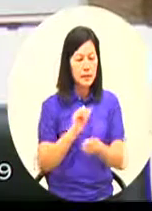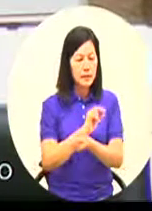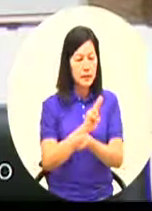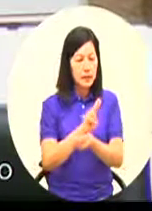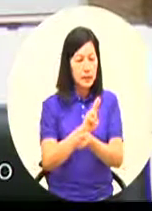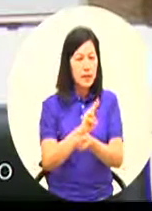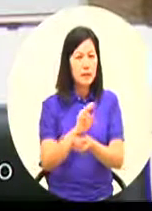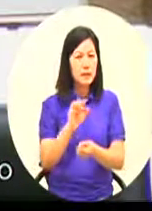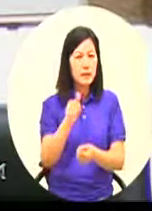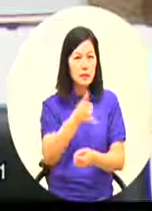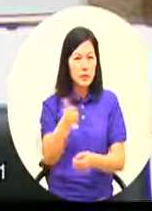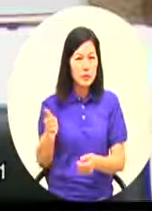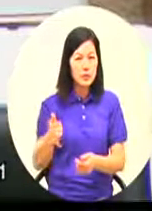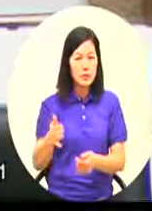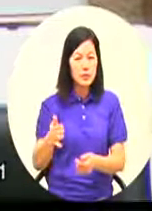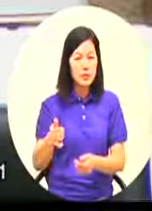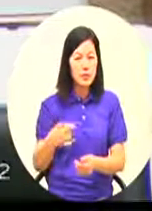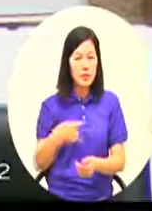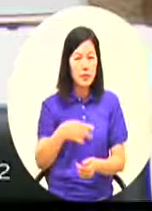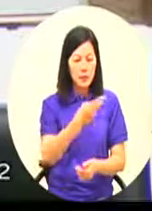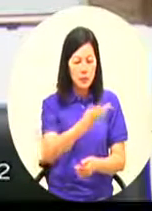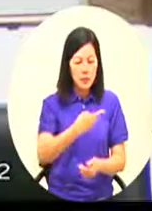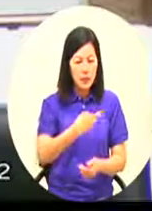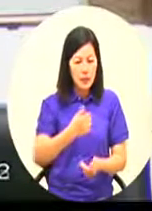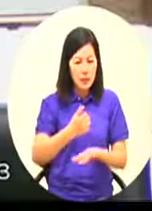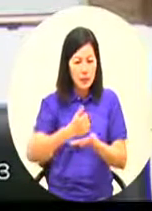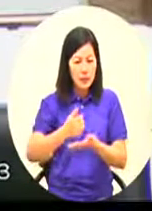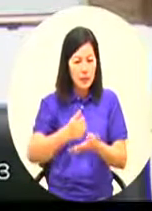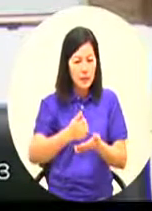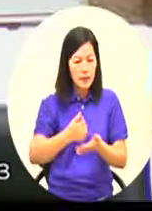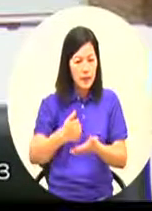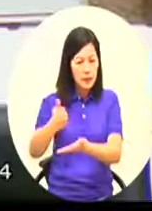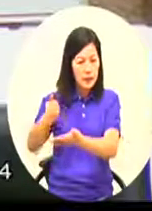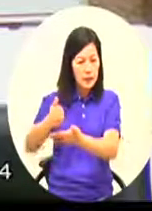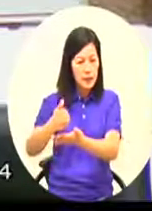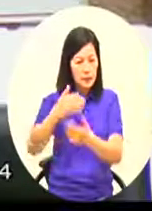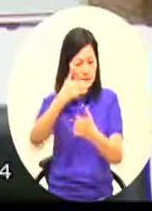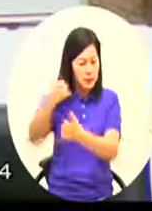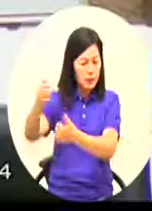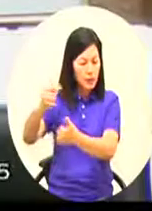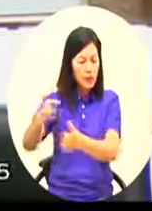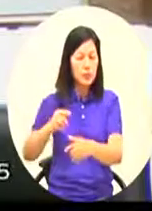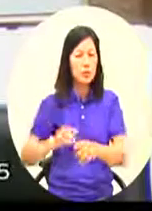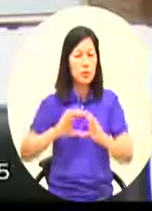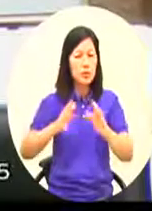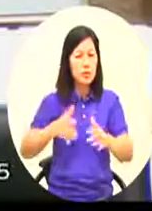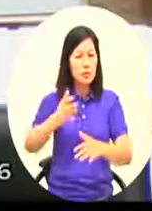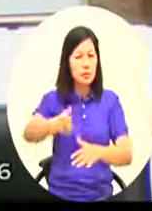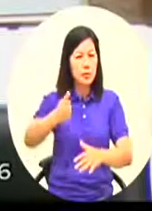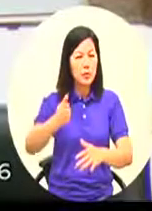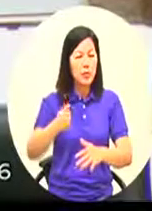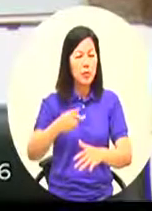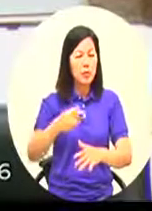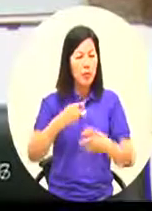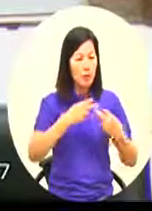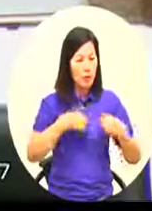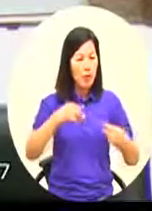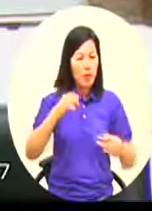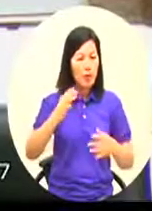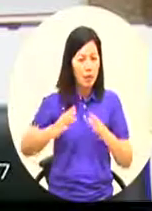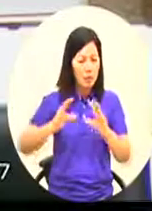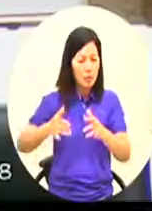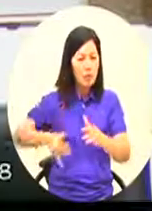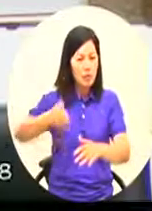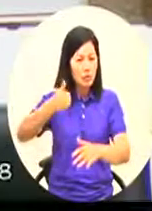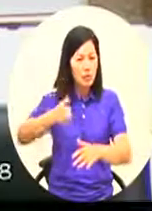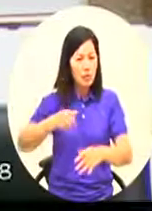有受邀到总统府，我当时候听了蔡英文总统的对原